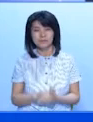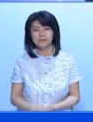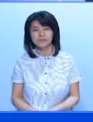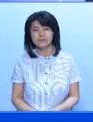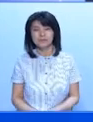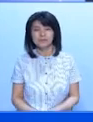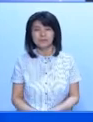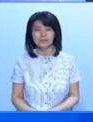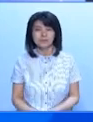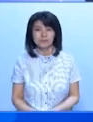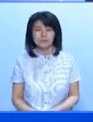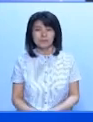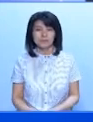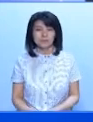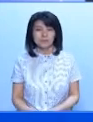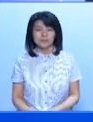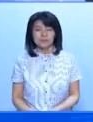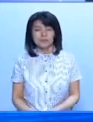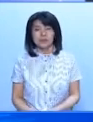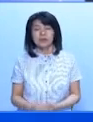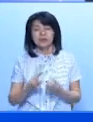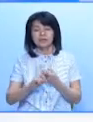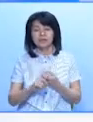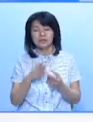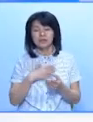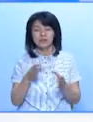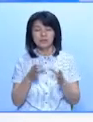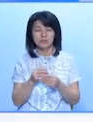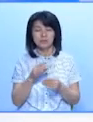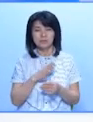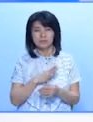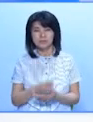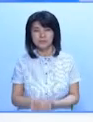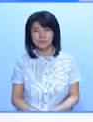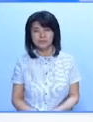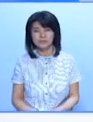Коллега, передаю тебе слово. Спасибо, Ринат. На связи со студией был наш корреспондент Ринат Абдулкаюмов.